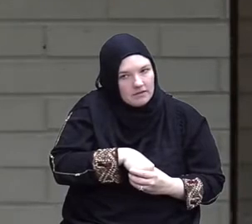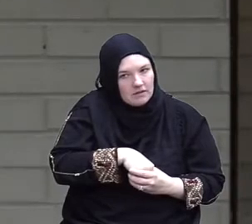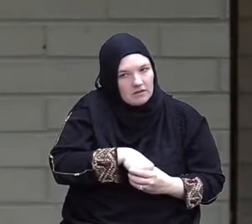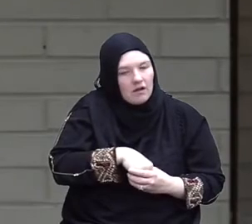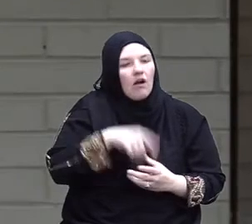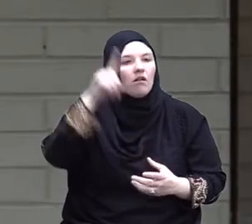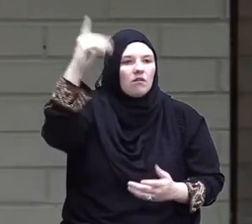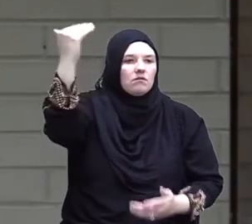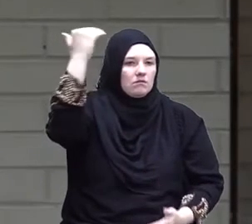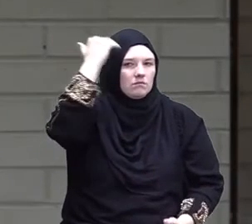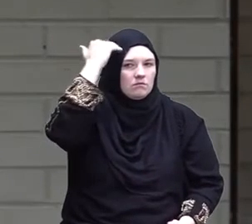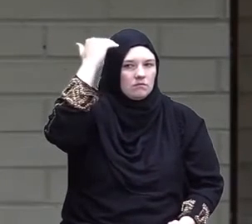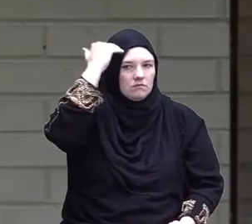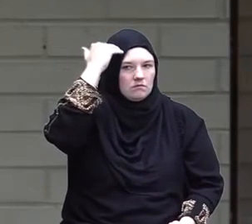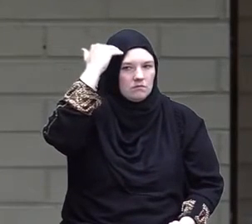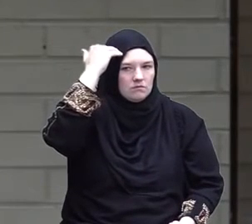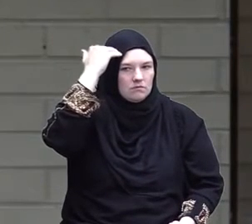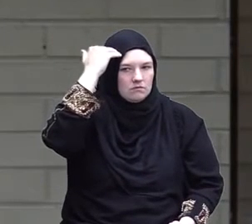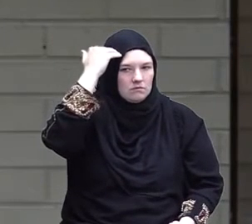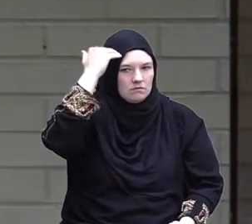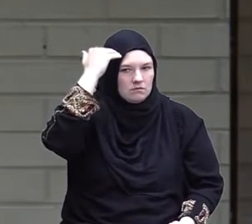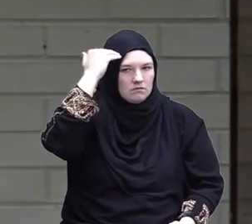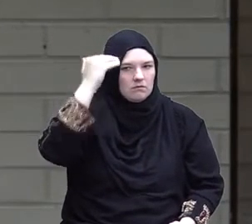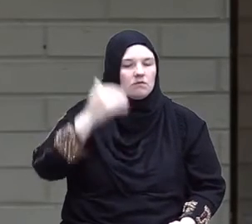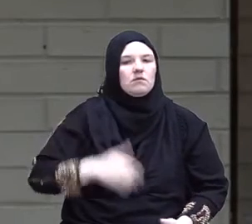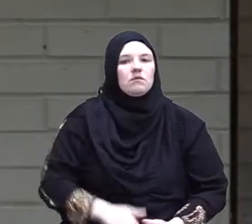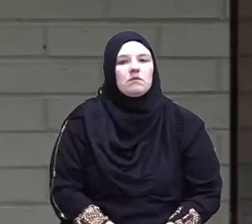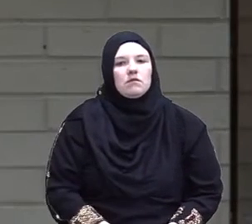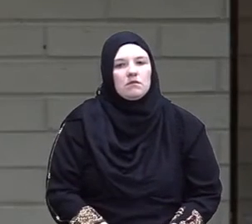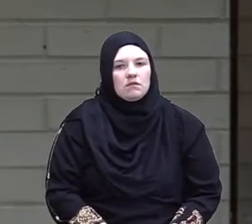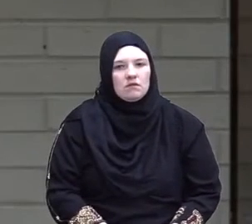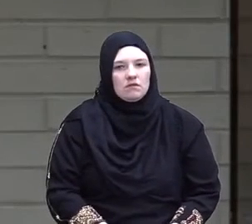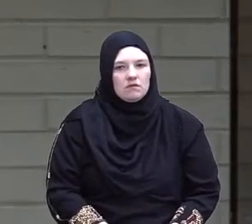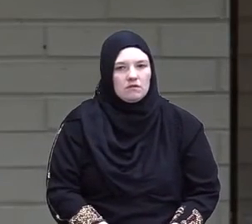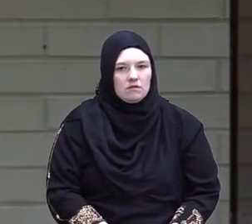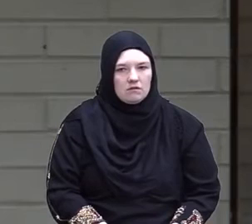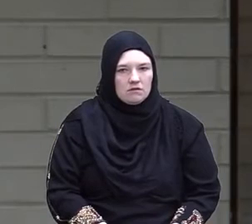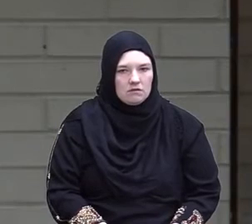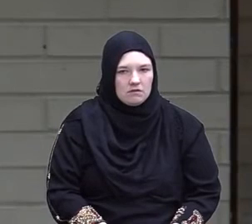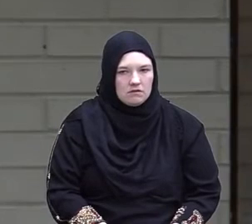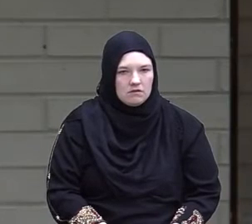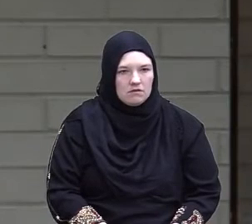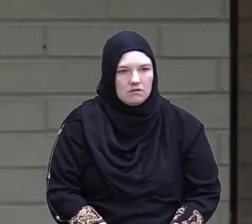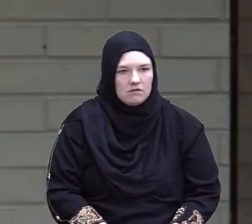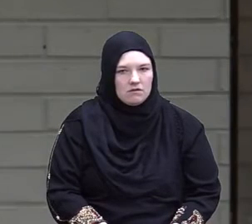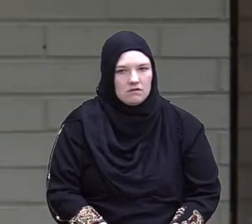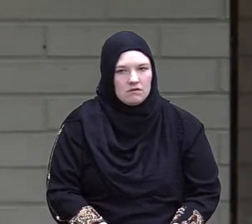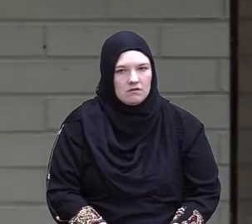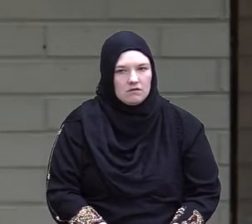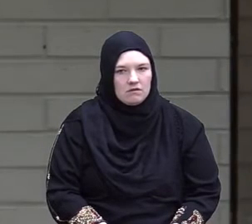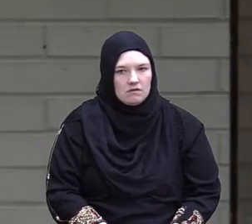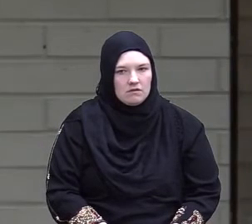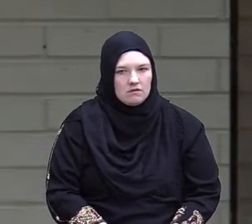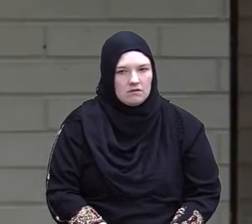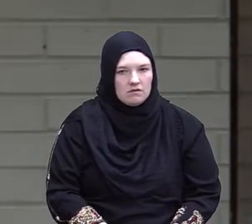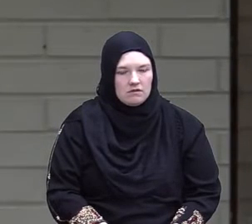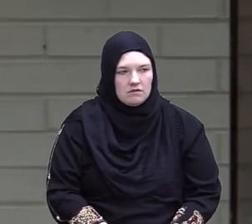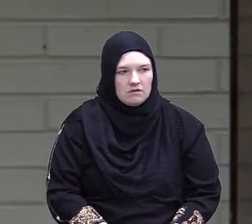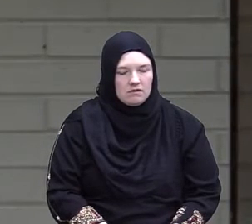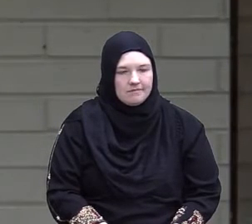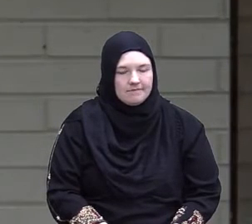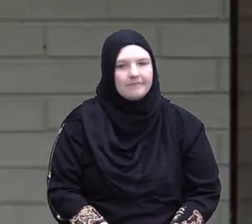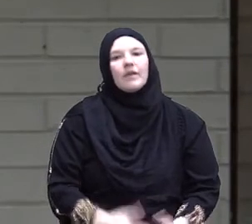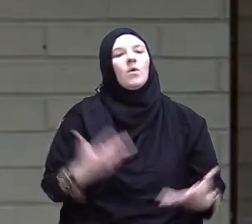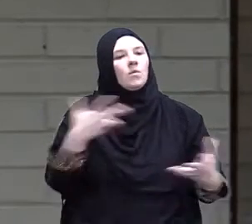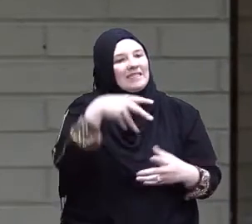الصدور. إِنَّ اللَّهَ عَلِيمٌ بِذَاتِ الصُّدُورِ. Your core, your essence of